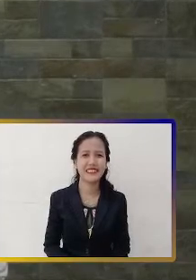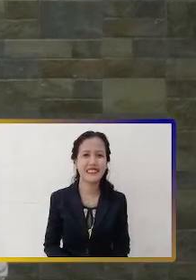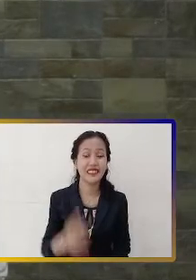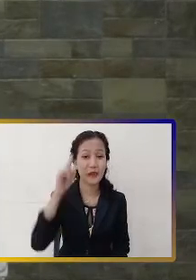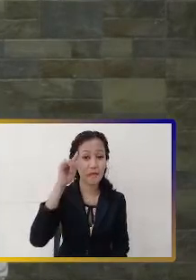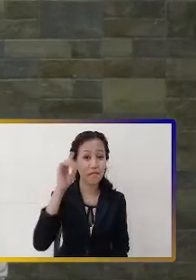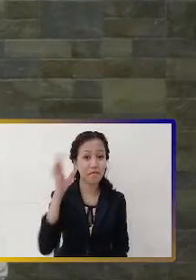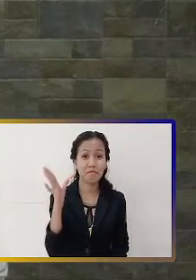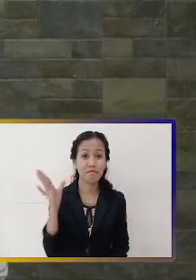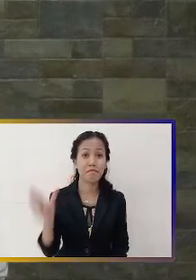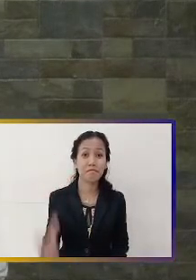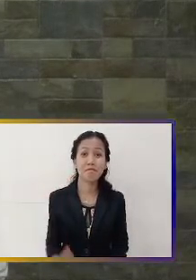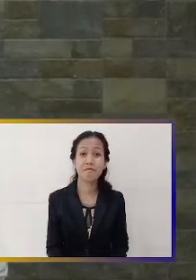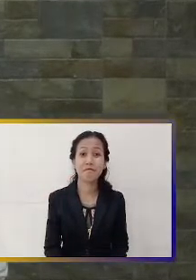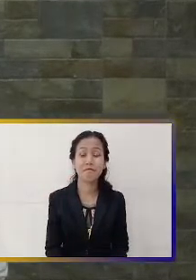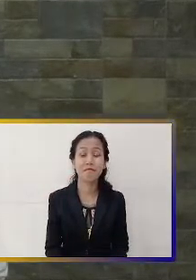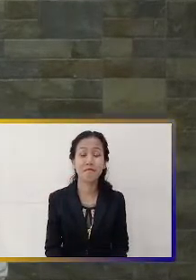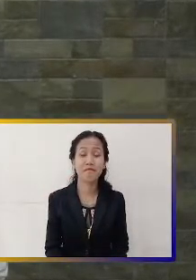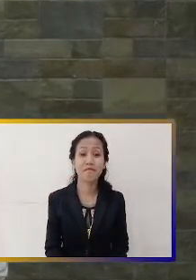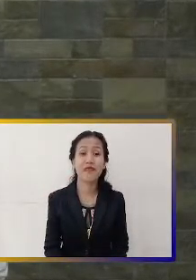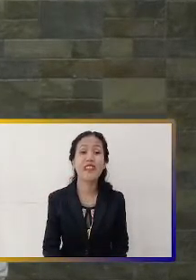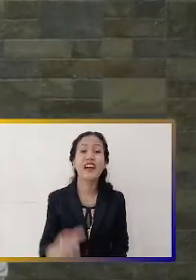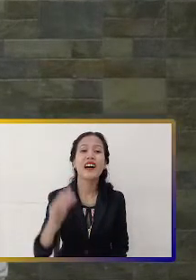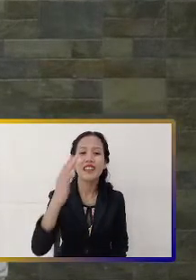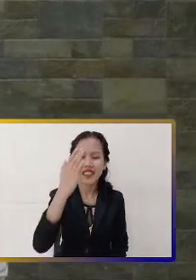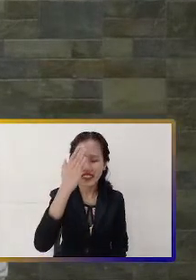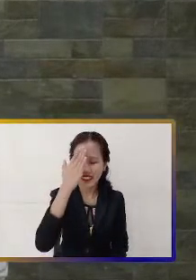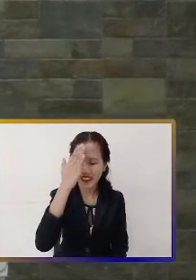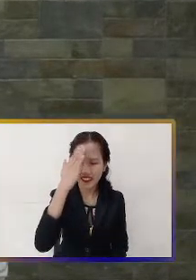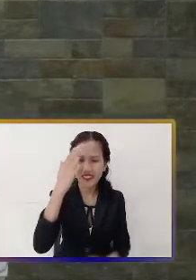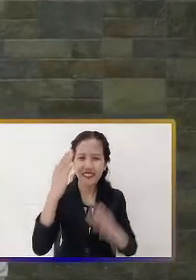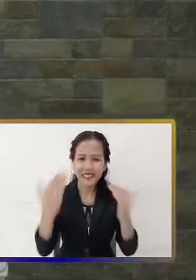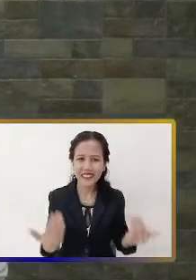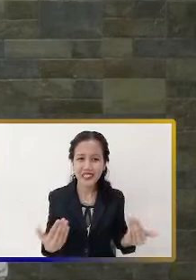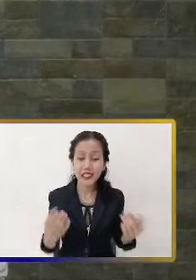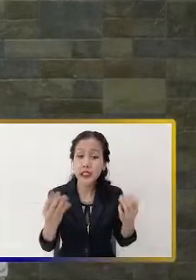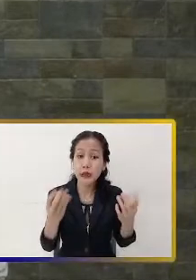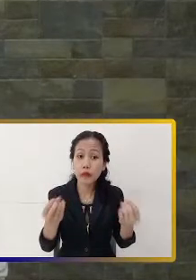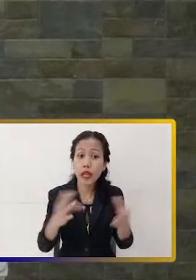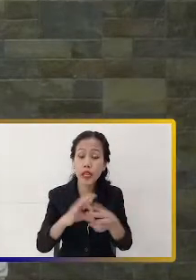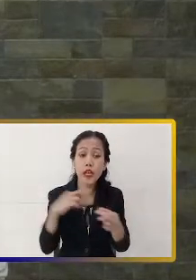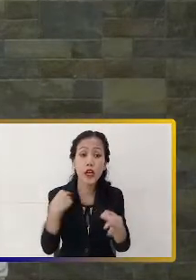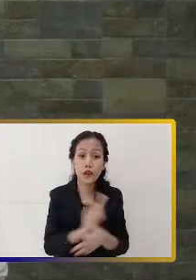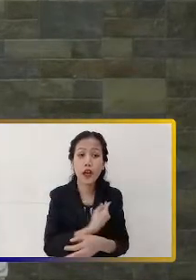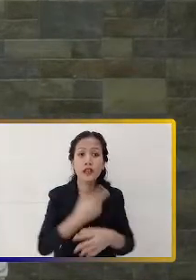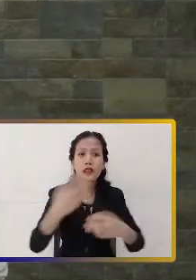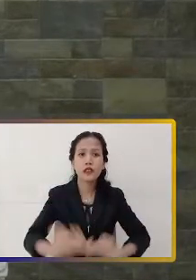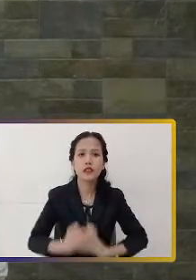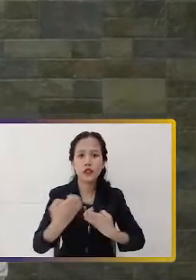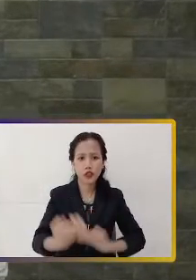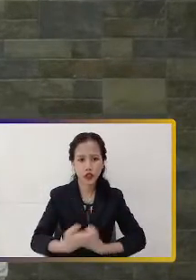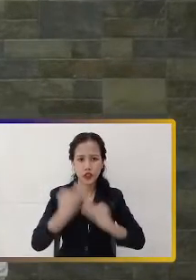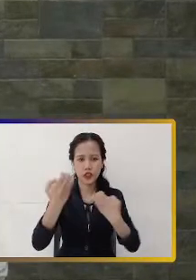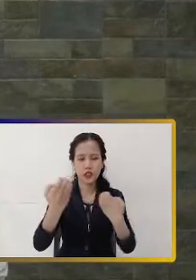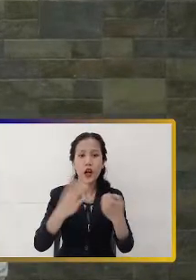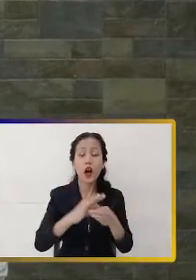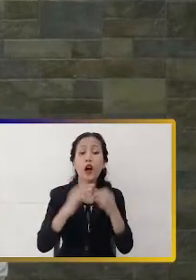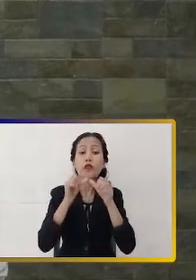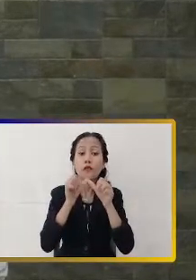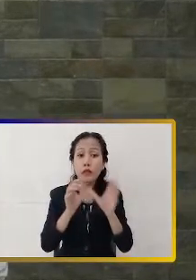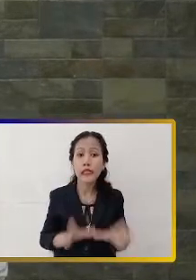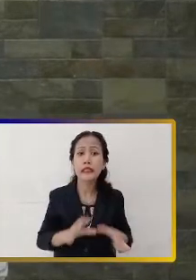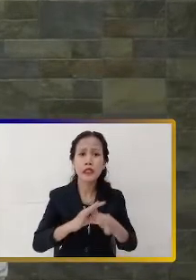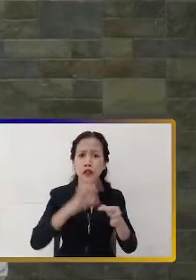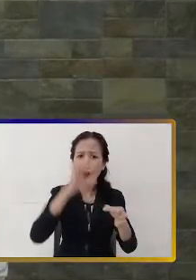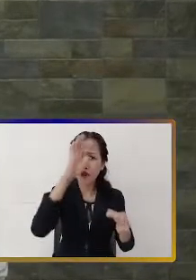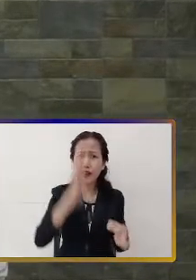Akalain mo, alam po natin yan ngayon na marami sa atin nag-i-enjoy dito ngayon. Ng biyaya ng Diyos na hindi